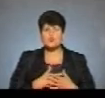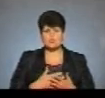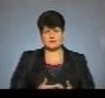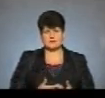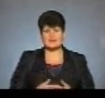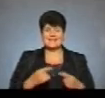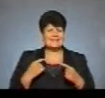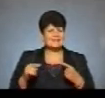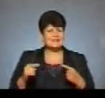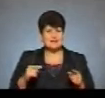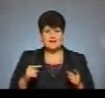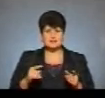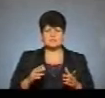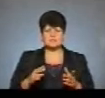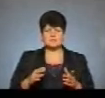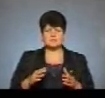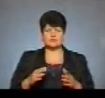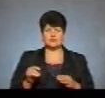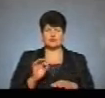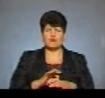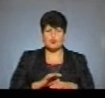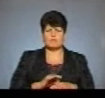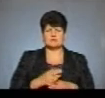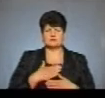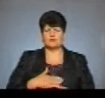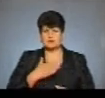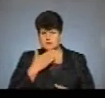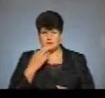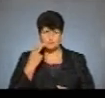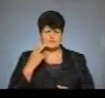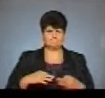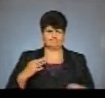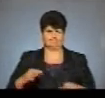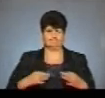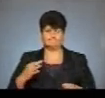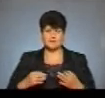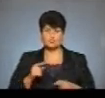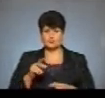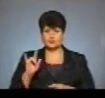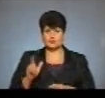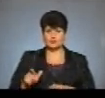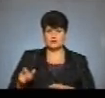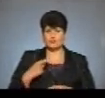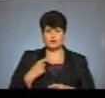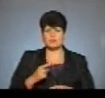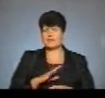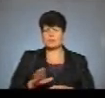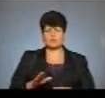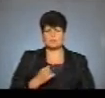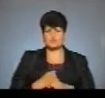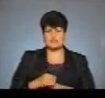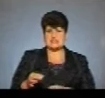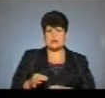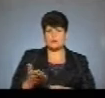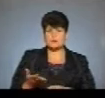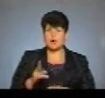що інакше йдуть хвороби, йде незадоволення, йде вічне роздратування. І тоді людина каже, та що я буду працювати за ті копійки? А